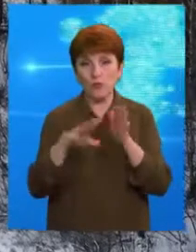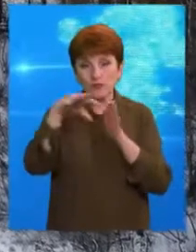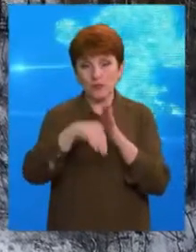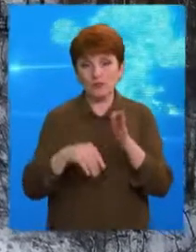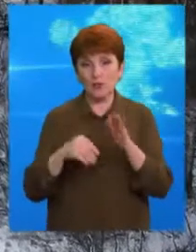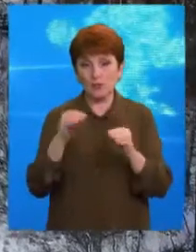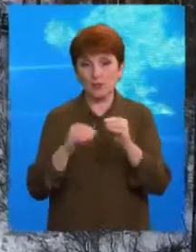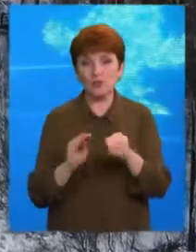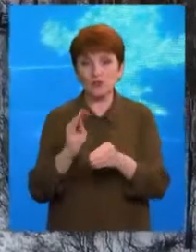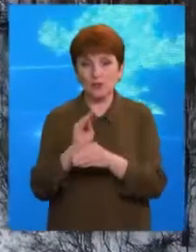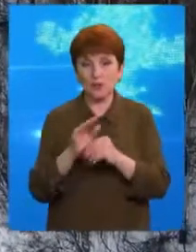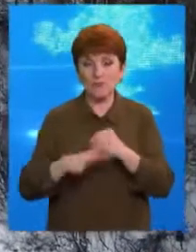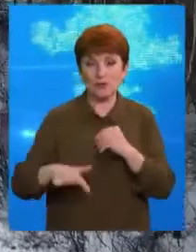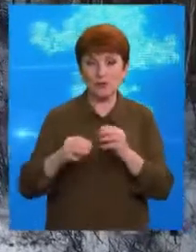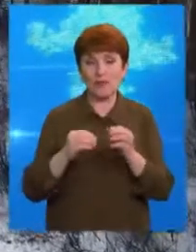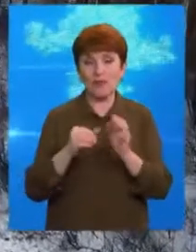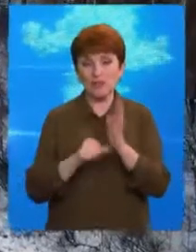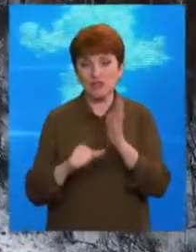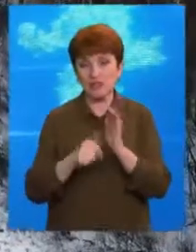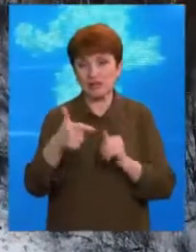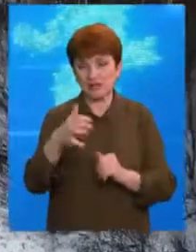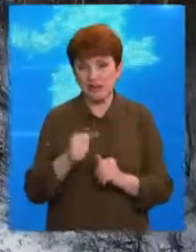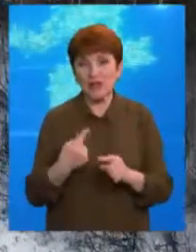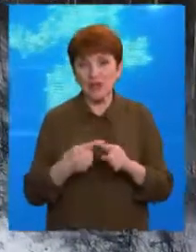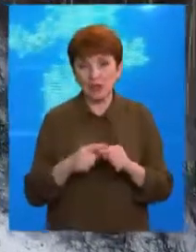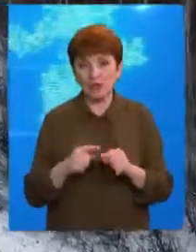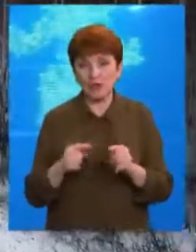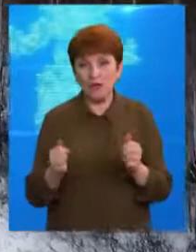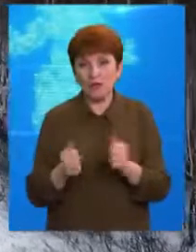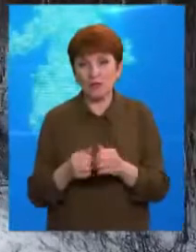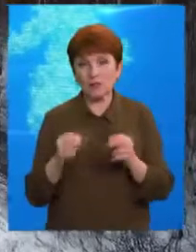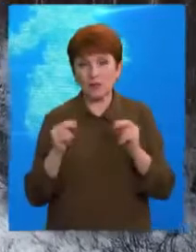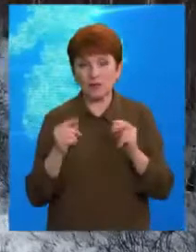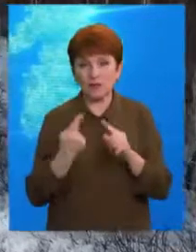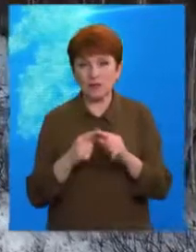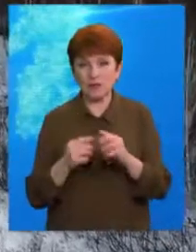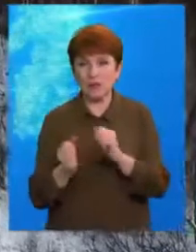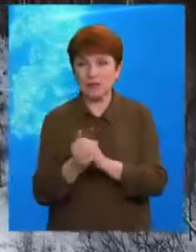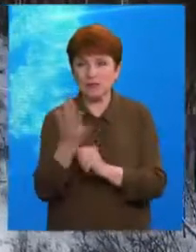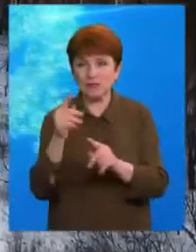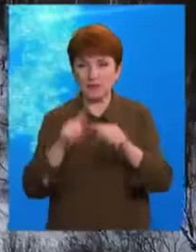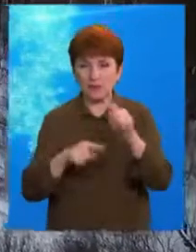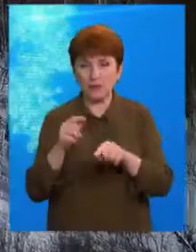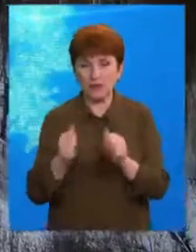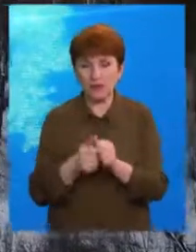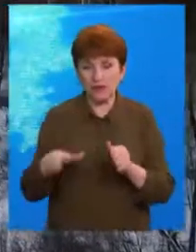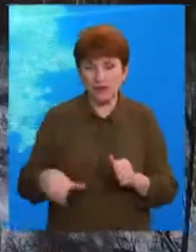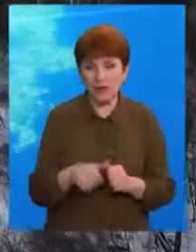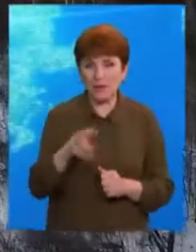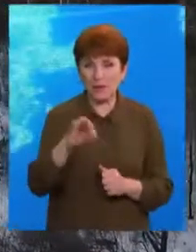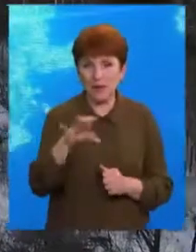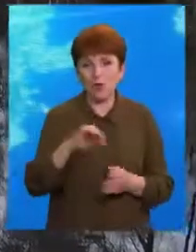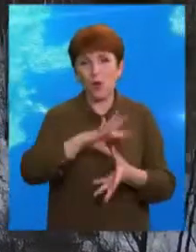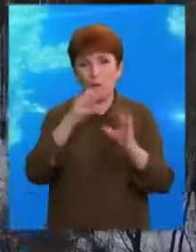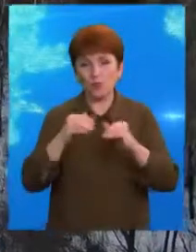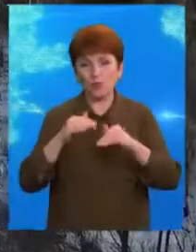уже добавили территорию почти на 60 гектаров. Это урочище Монахи с реликтовыми деревьями у поймы реки Миас. Так что общая